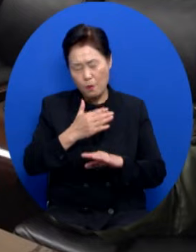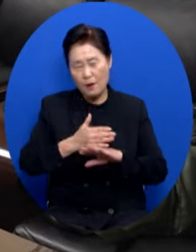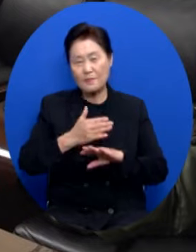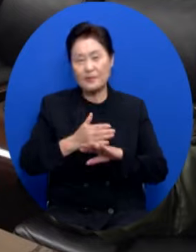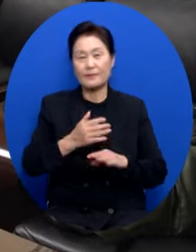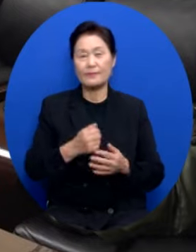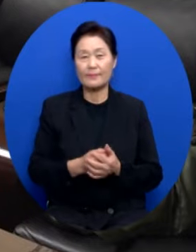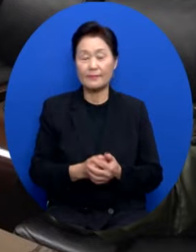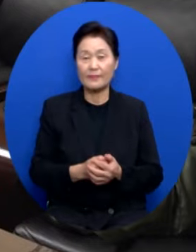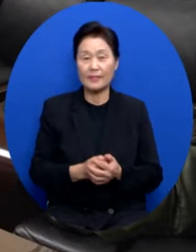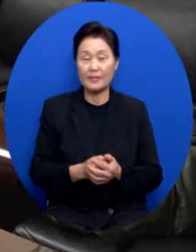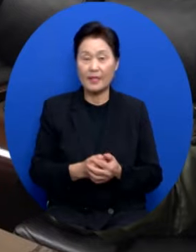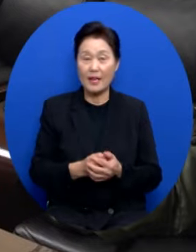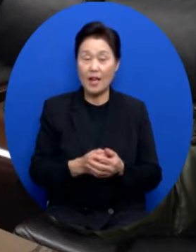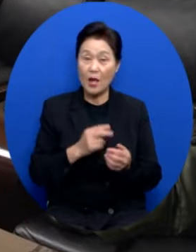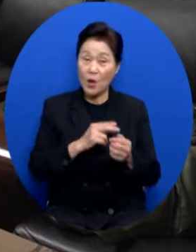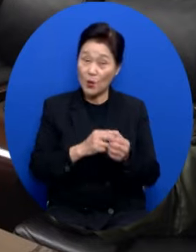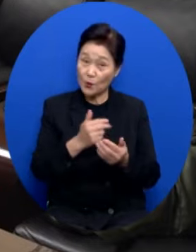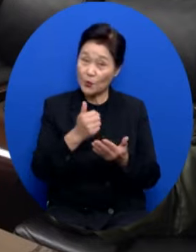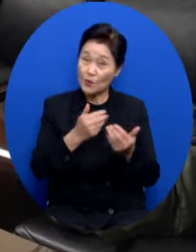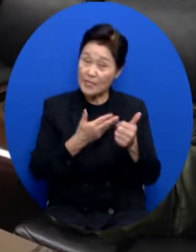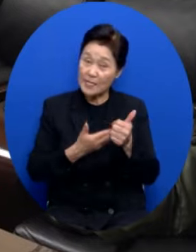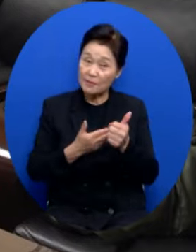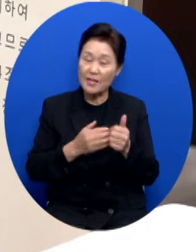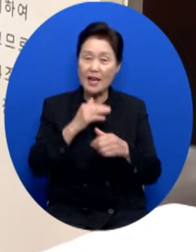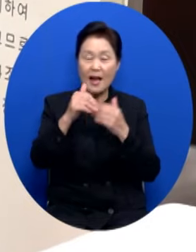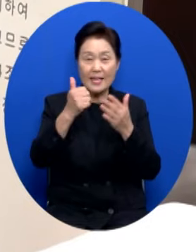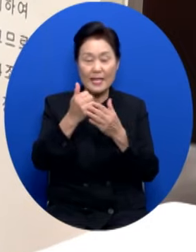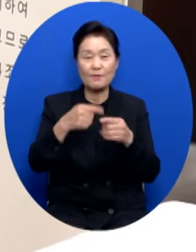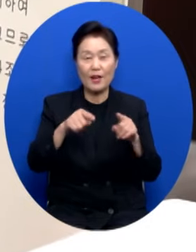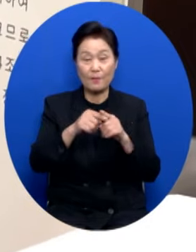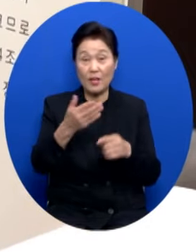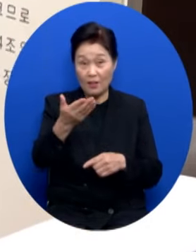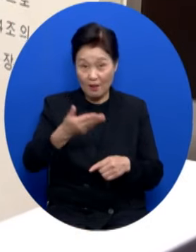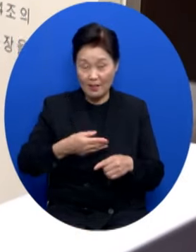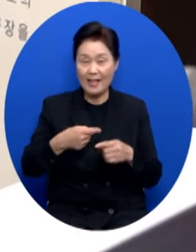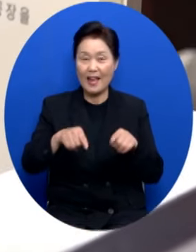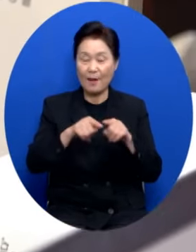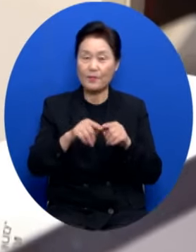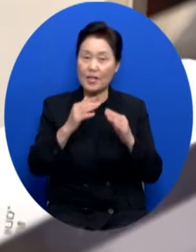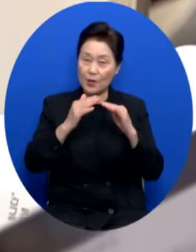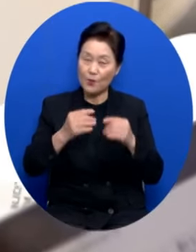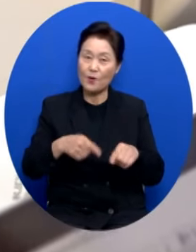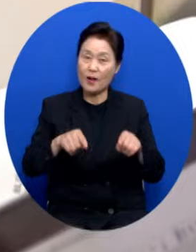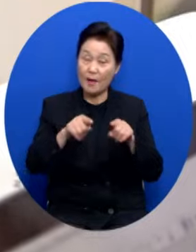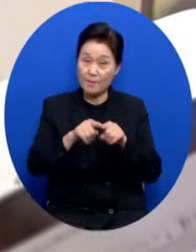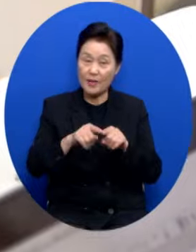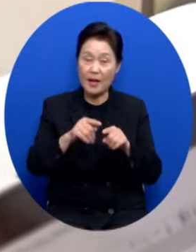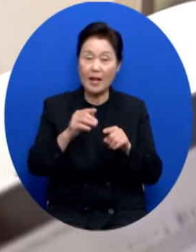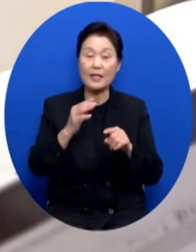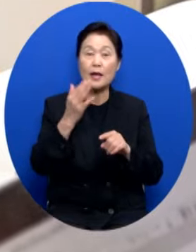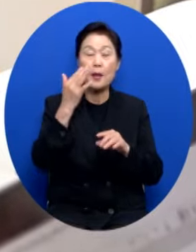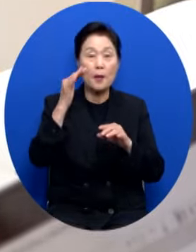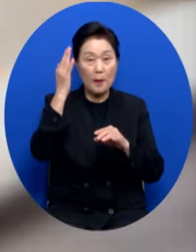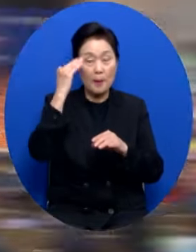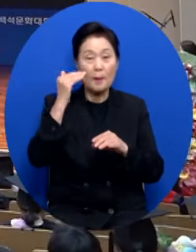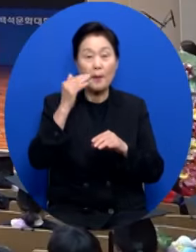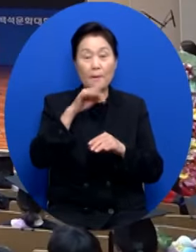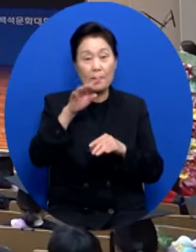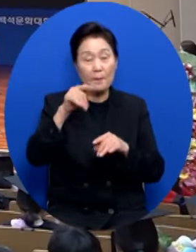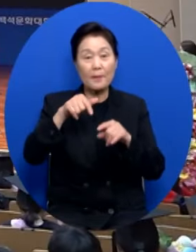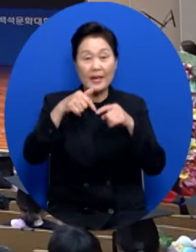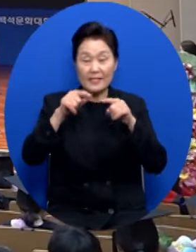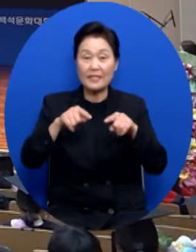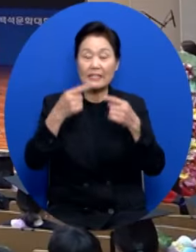모릅니다. 성 교수는 하나님과 함께, 너와 내가 함께, 이웃과 함께하는 백석대의 구성원인 만큼 또